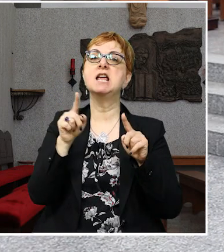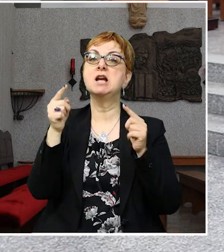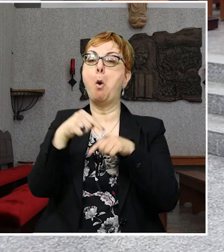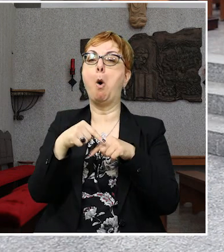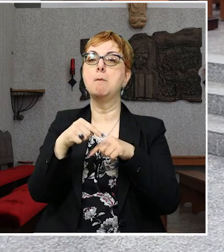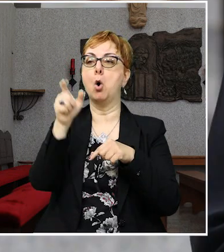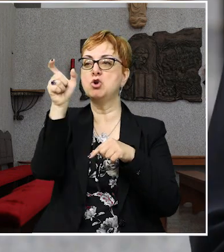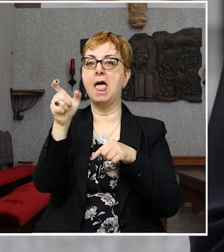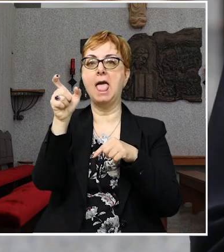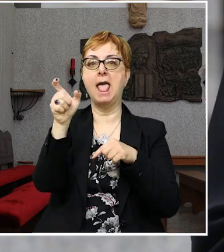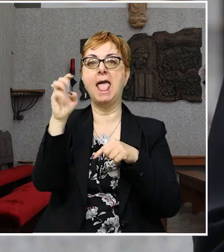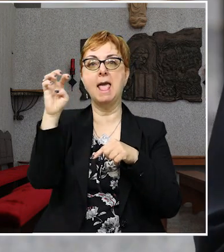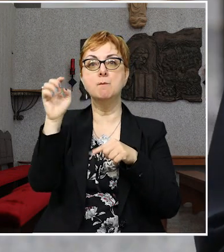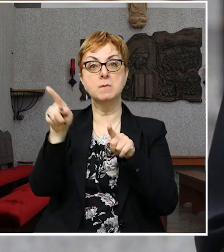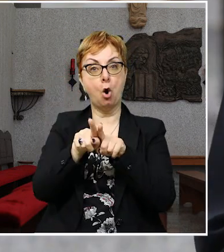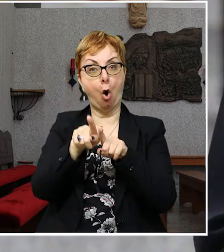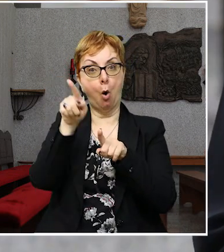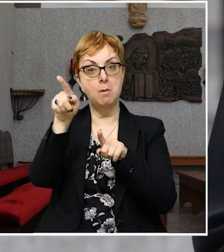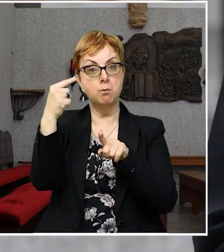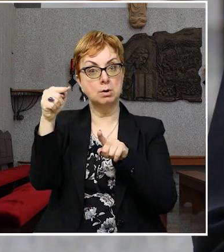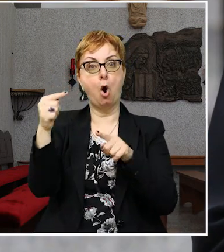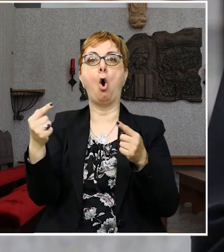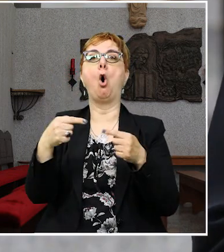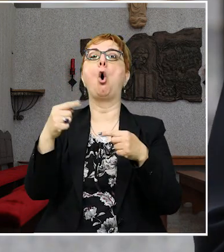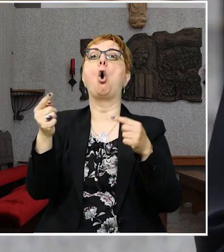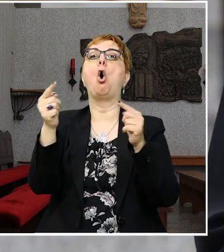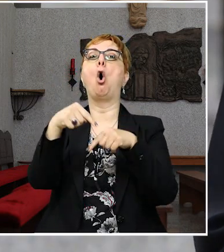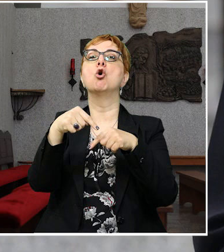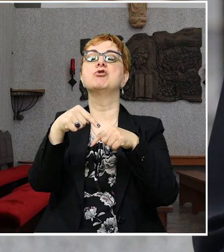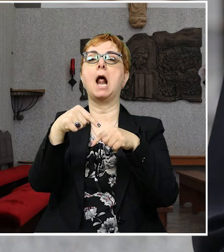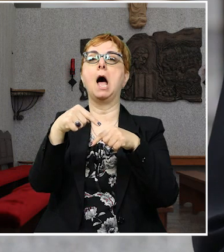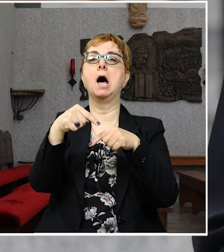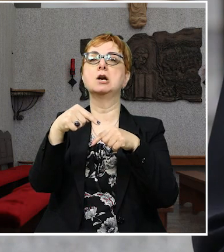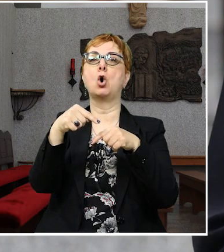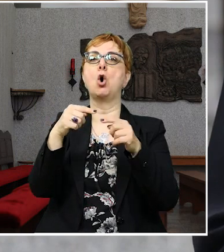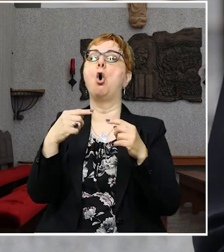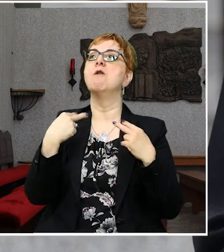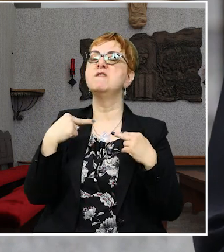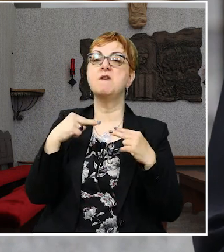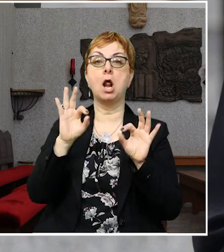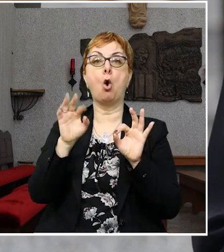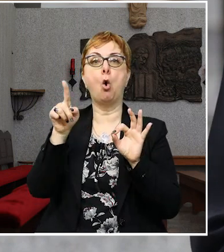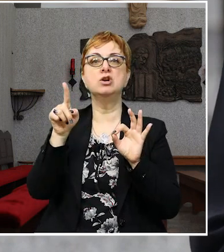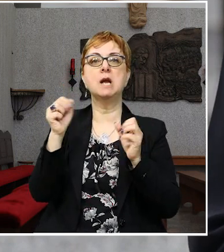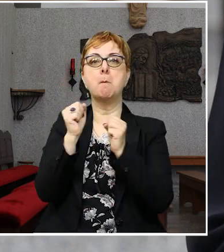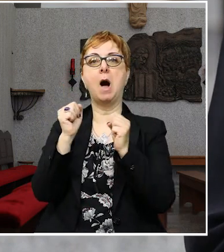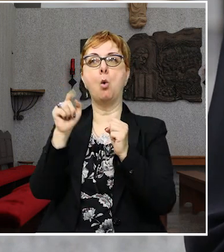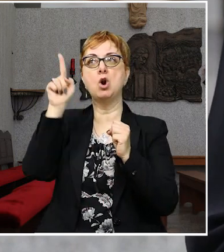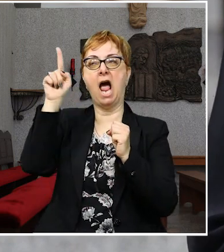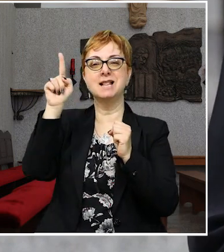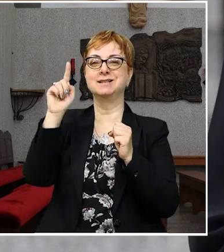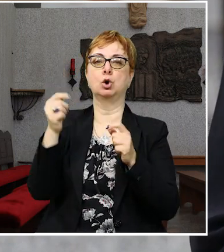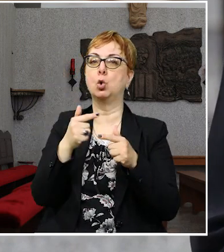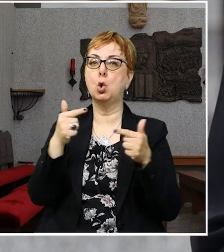da empi. Vivere da empi, non avere il santo timore di Dio, e dunque vivere